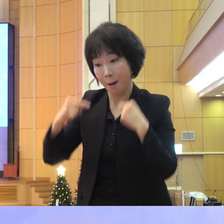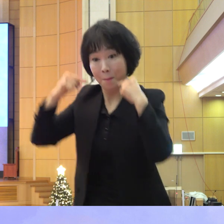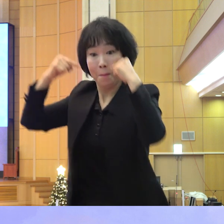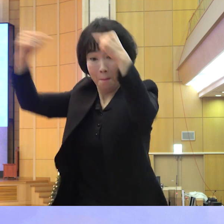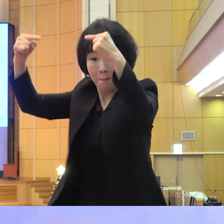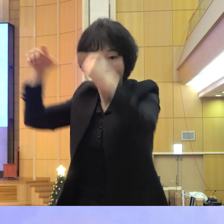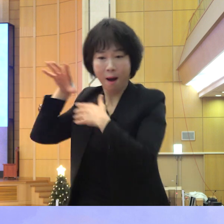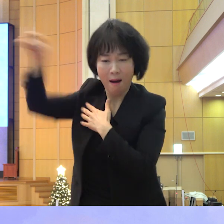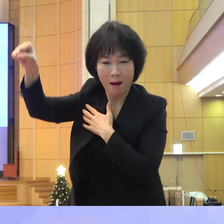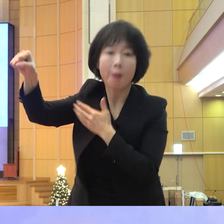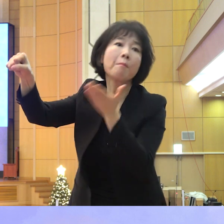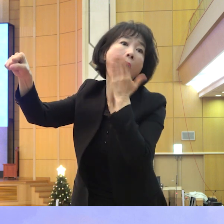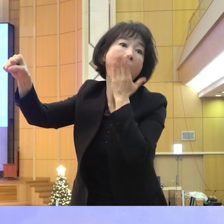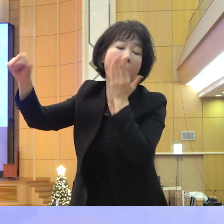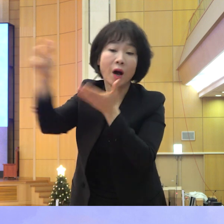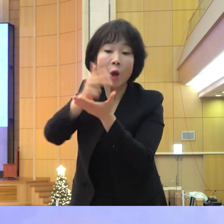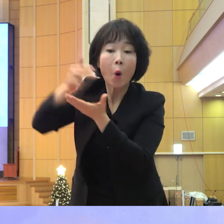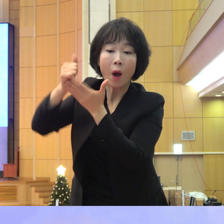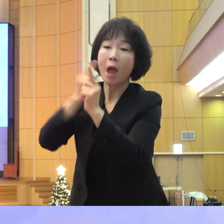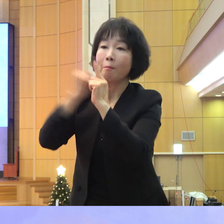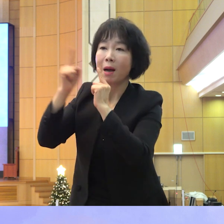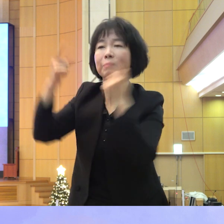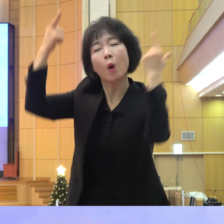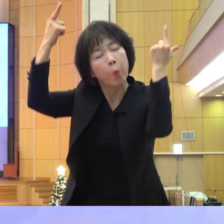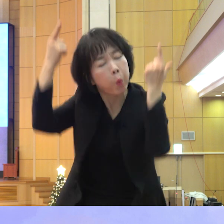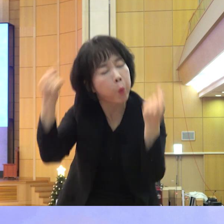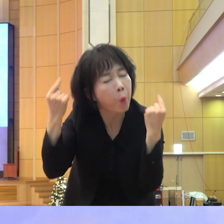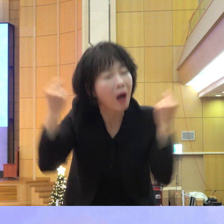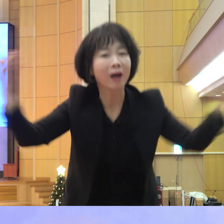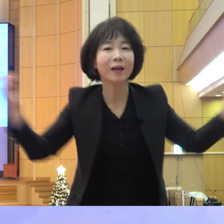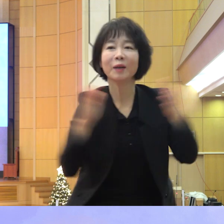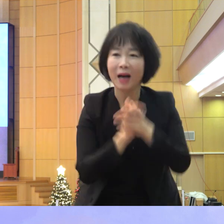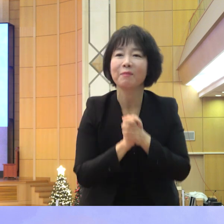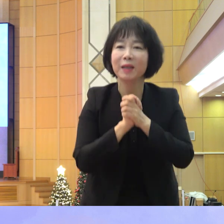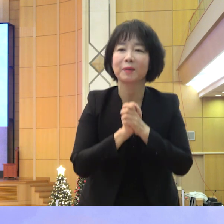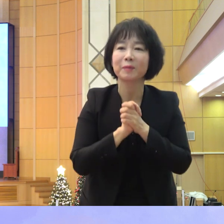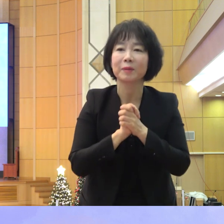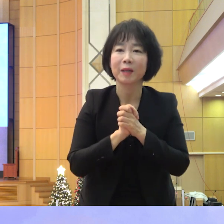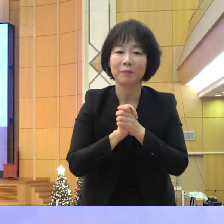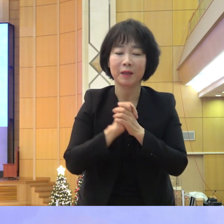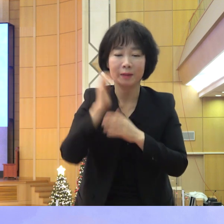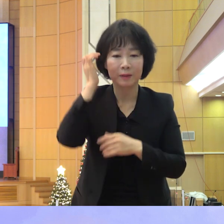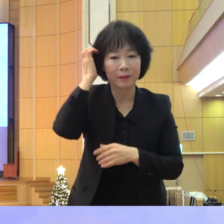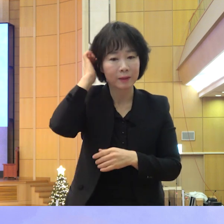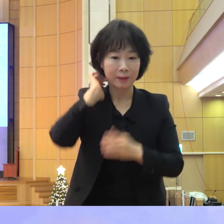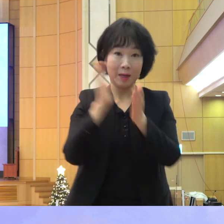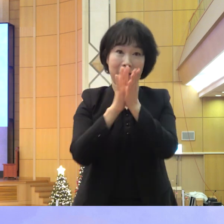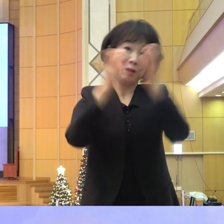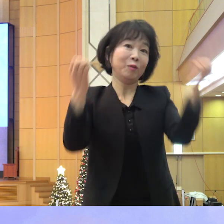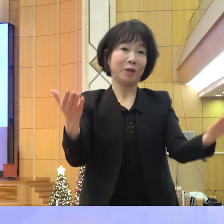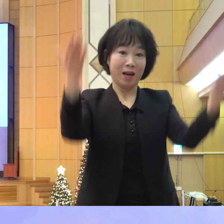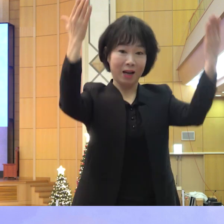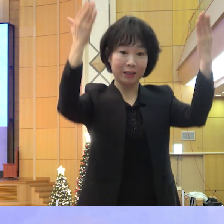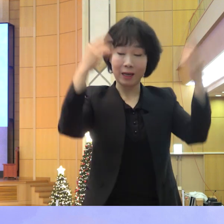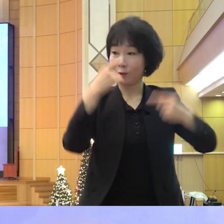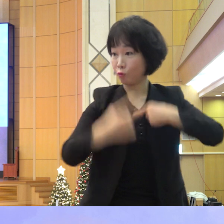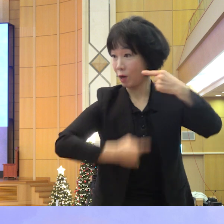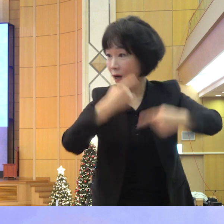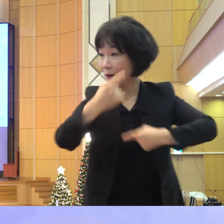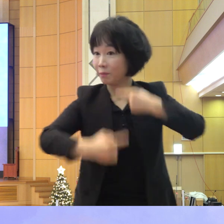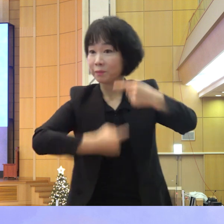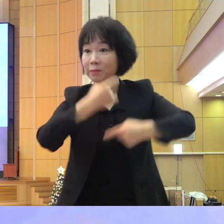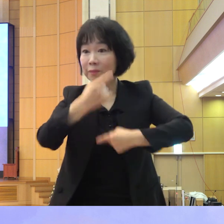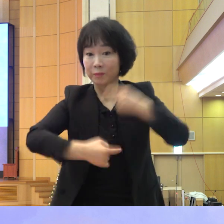들어가서 얻으리니 여호와의 말씀과 같으니라. 할렐루야.